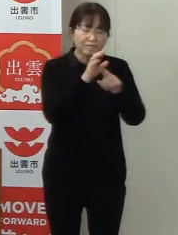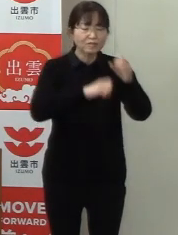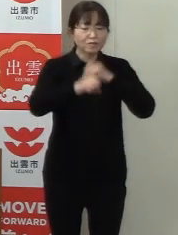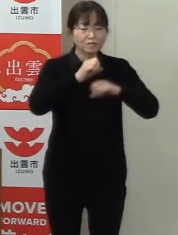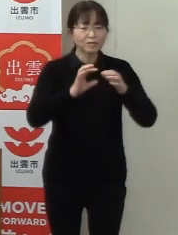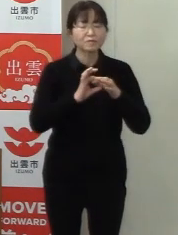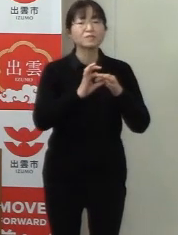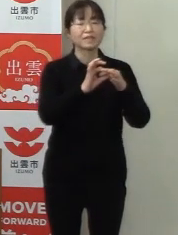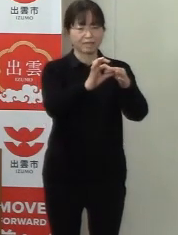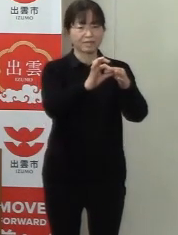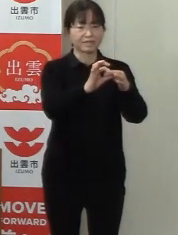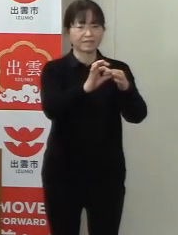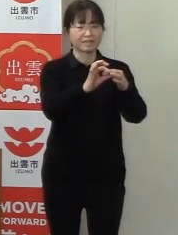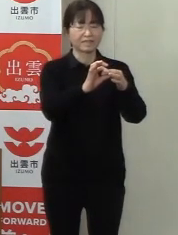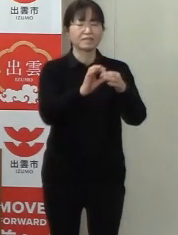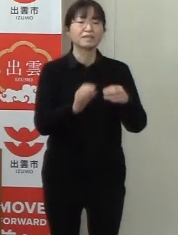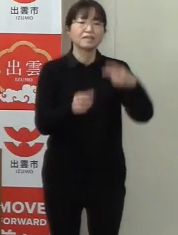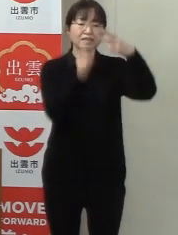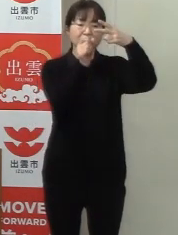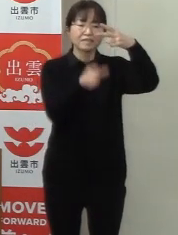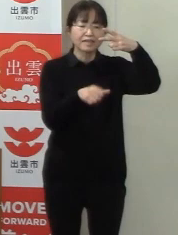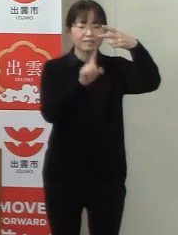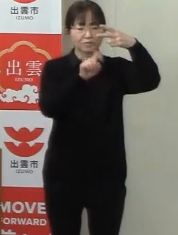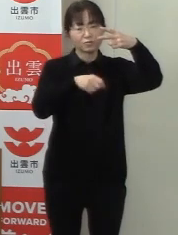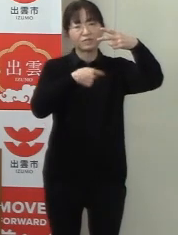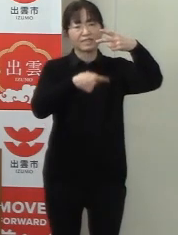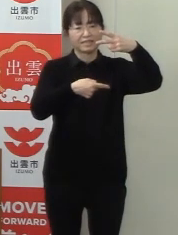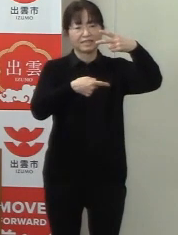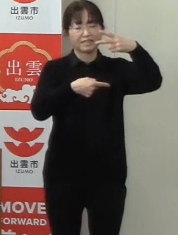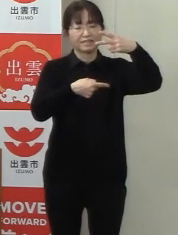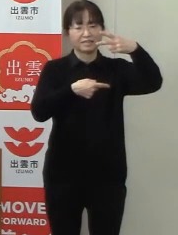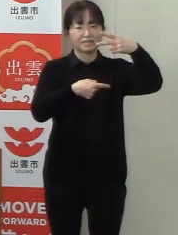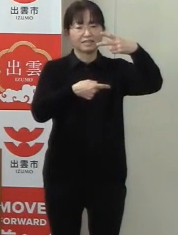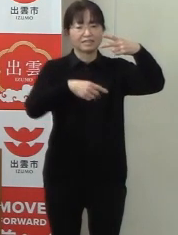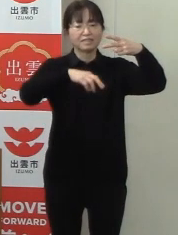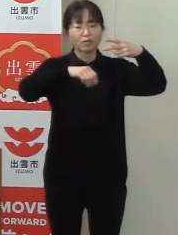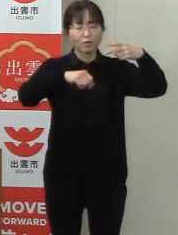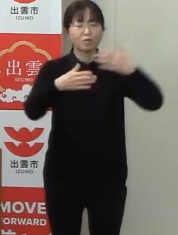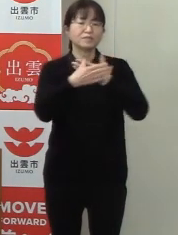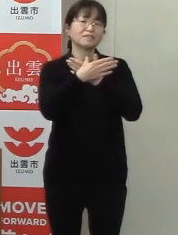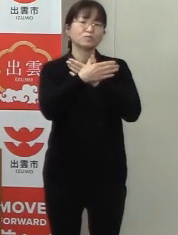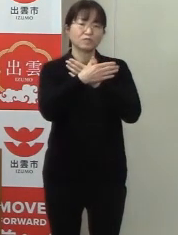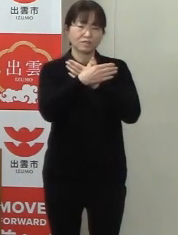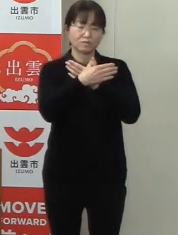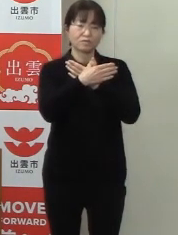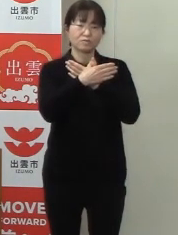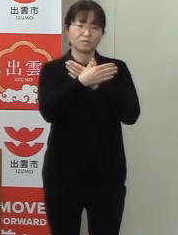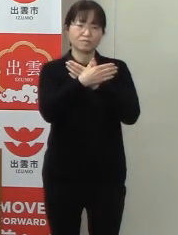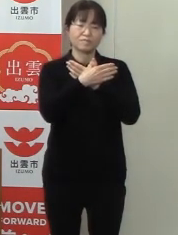画、2月11日の、土曜日祝日になりますが、